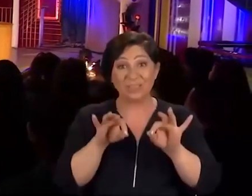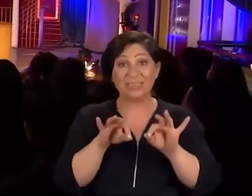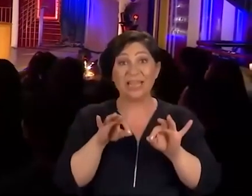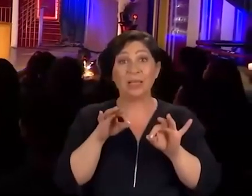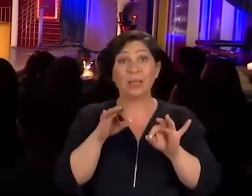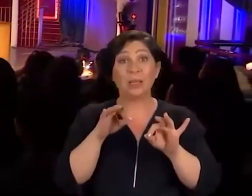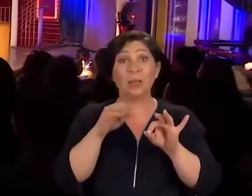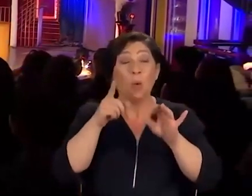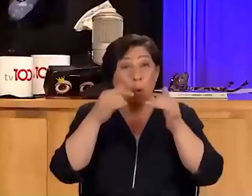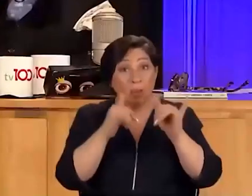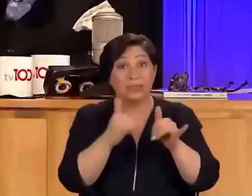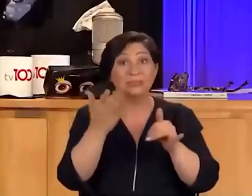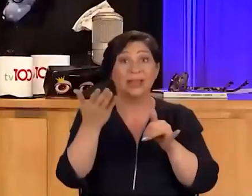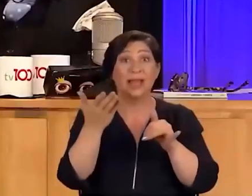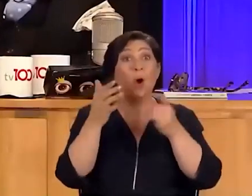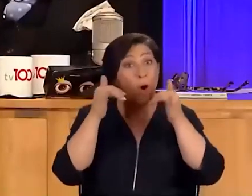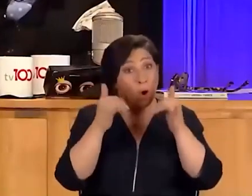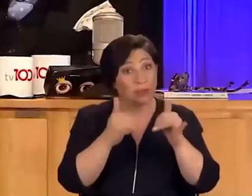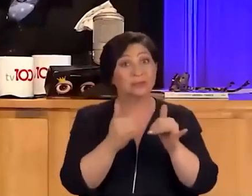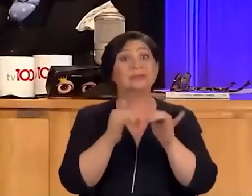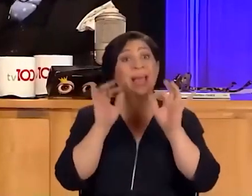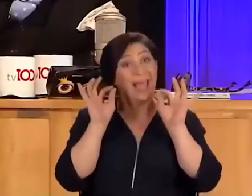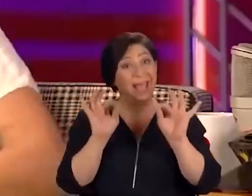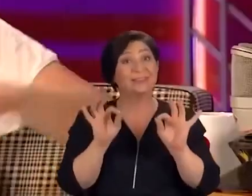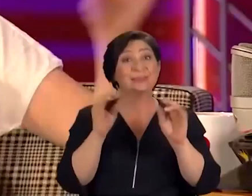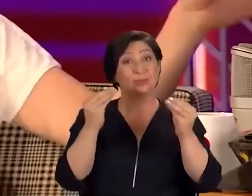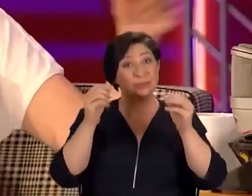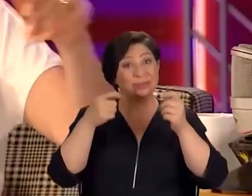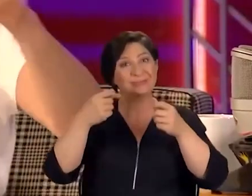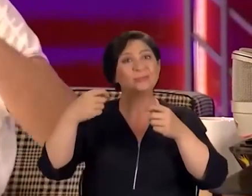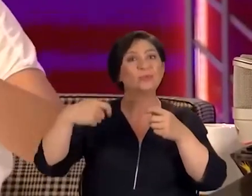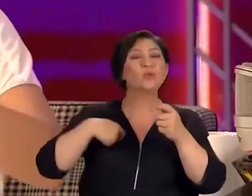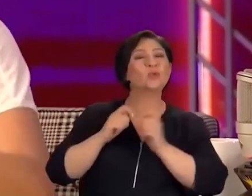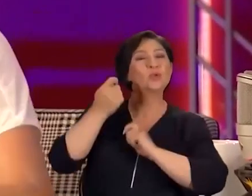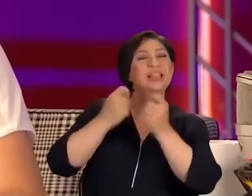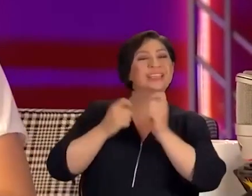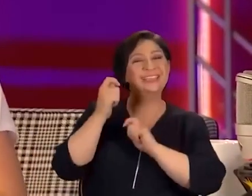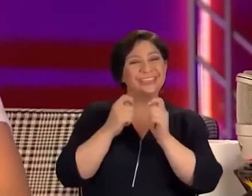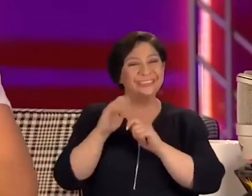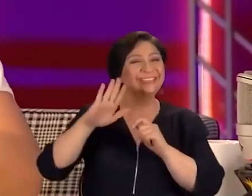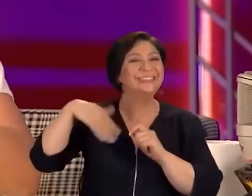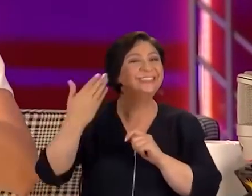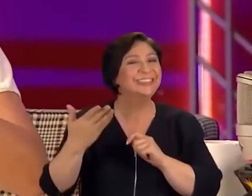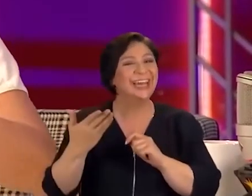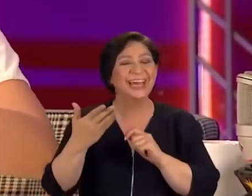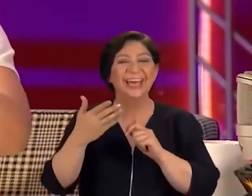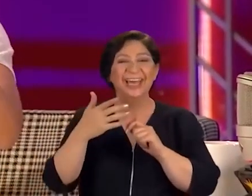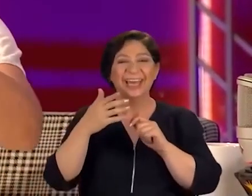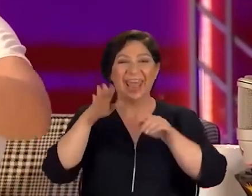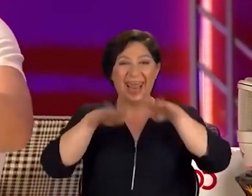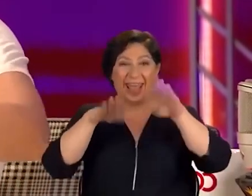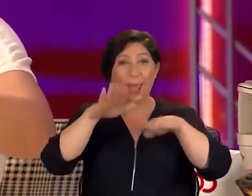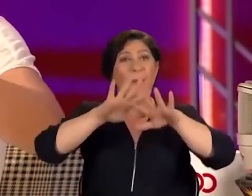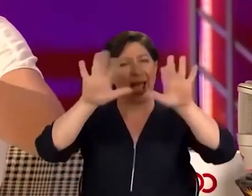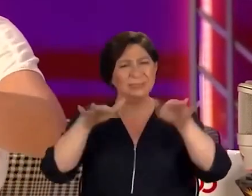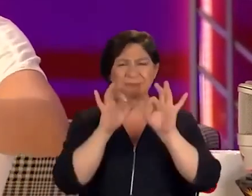Televizyon ve jenerikte program... oynadılar. Evet, jeneriği de oynadık. Evet. Çok güzel çalıştırdı bizi. Ondan sonra, evet, jenerik de, evet,